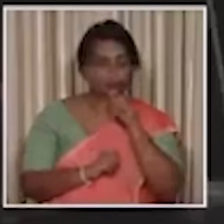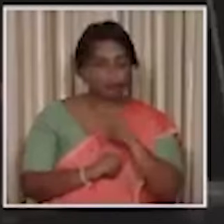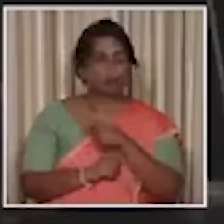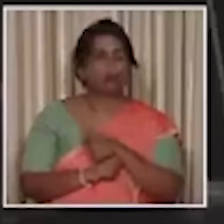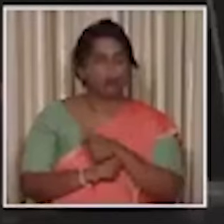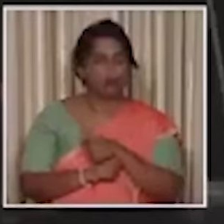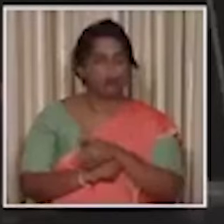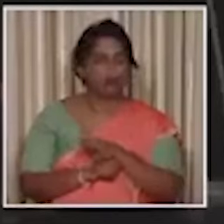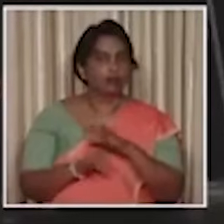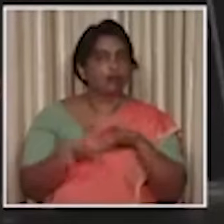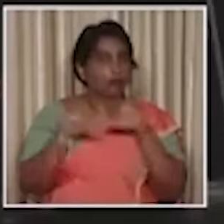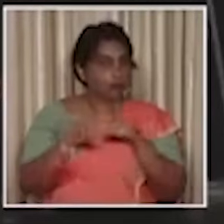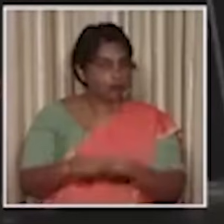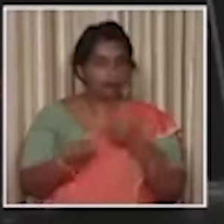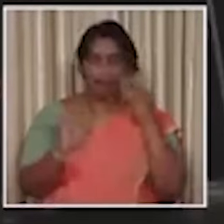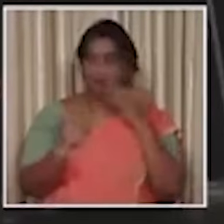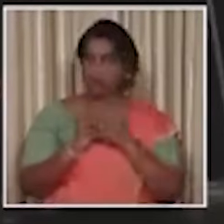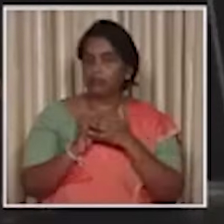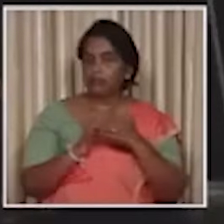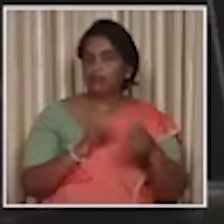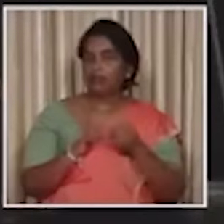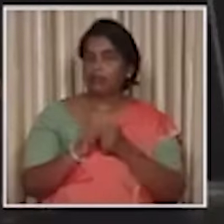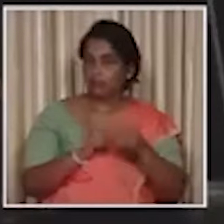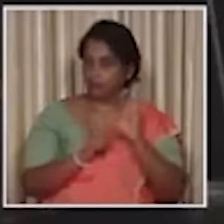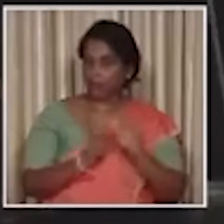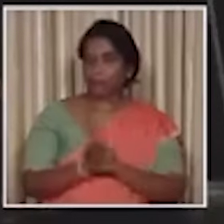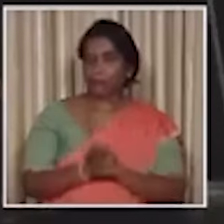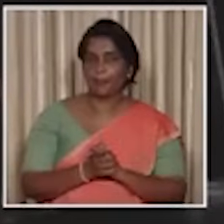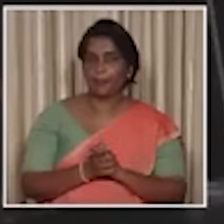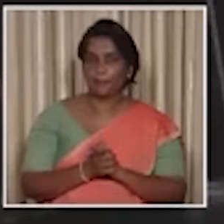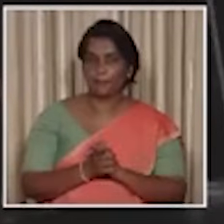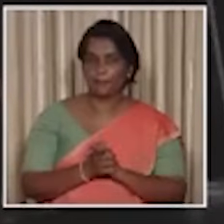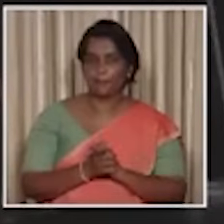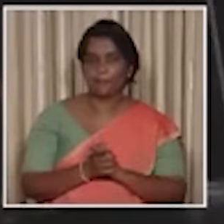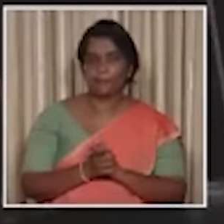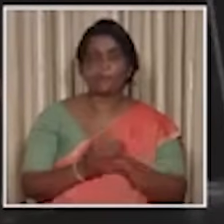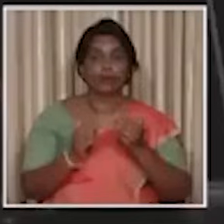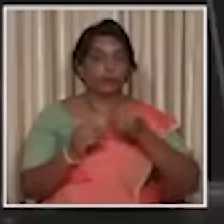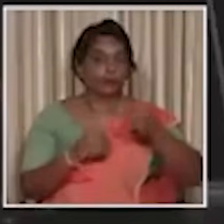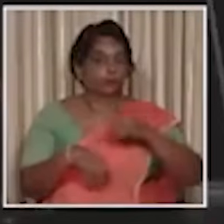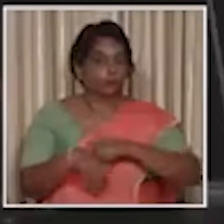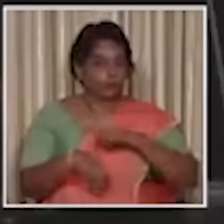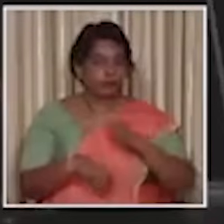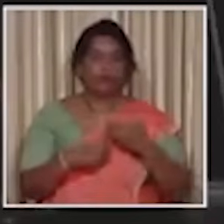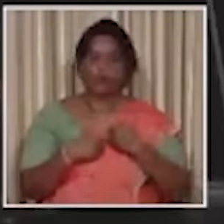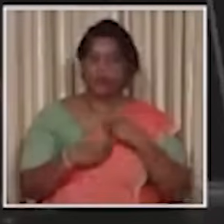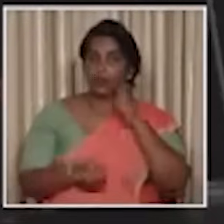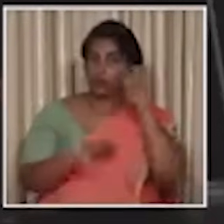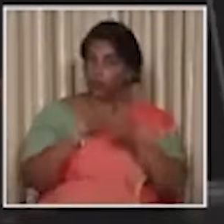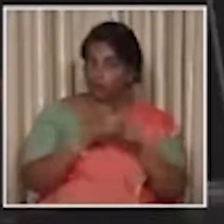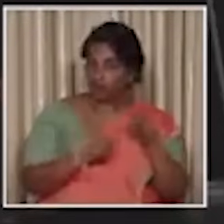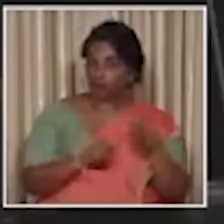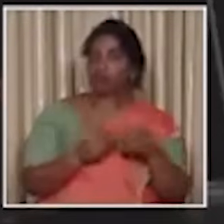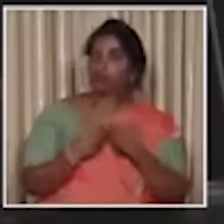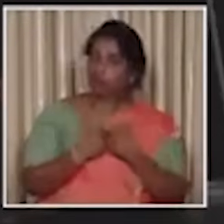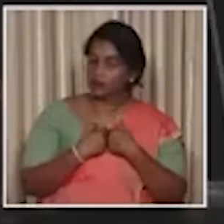தென்படுகிறது. ஆக தமது நெடுங்கால மரபுகளின் வழி இம்முறையும் இனிவரும் காலங்களிலும் எமது மக்கள் தமது உறவுகளை